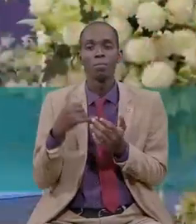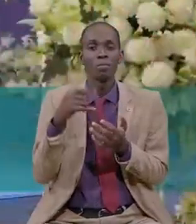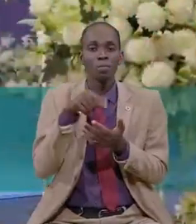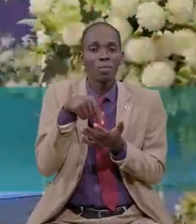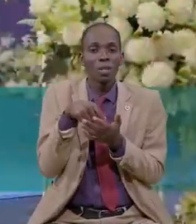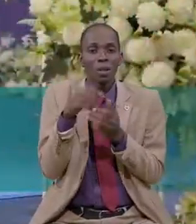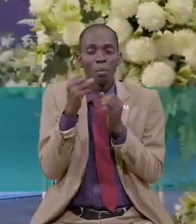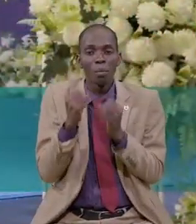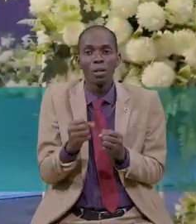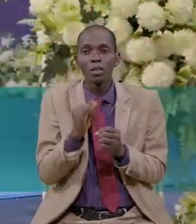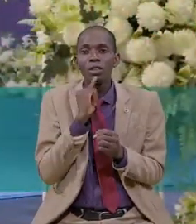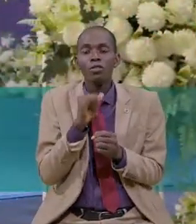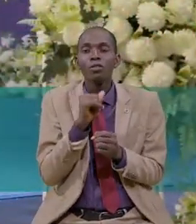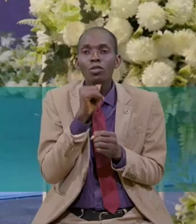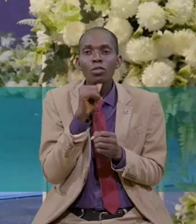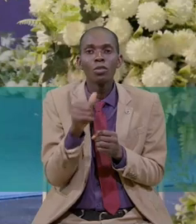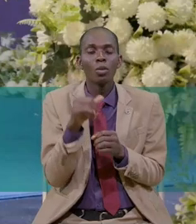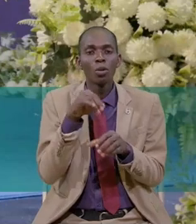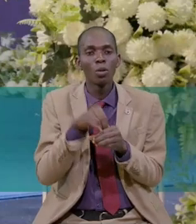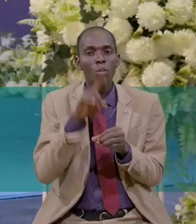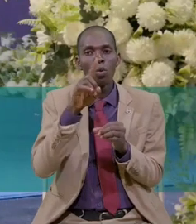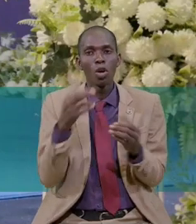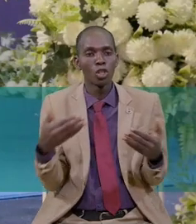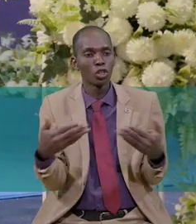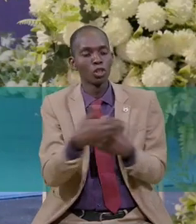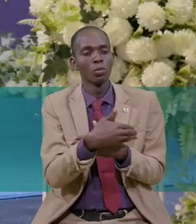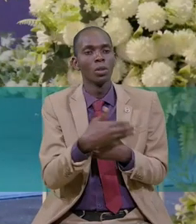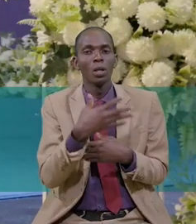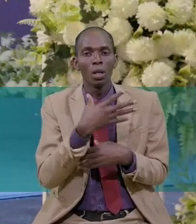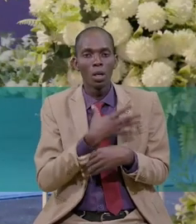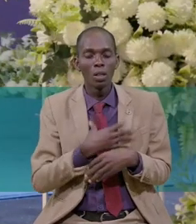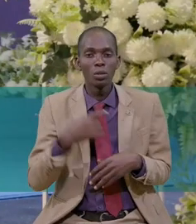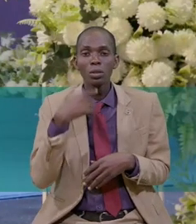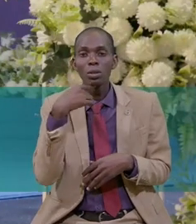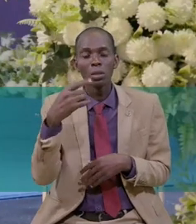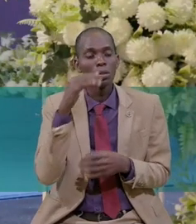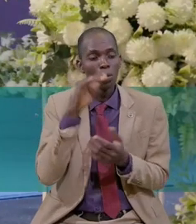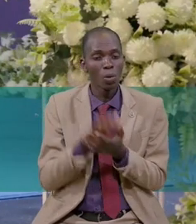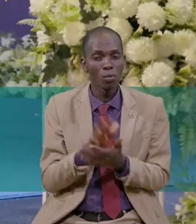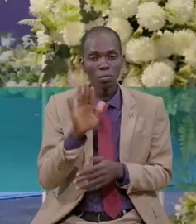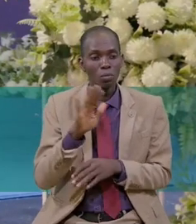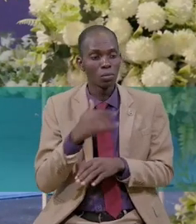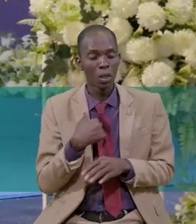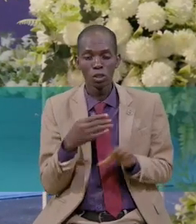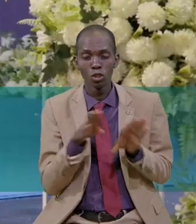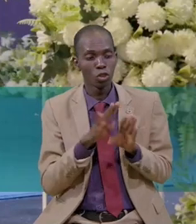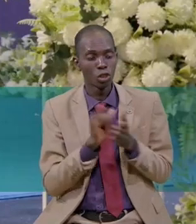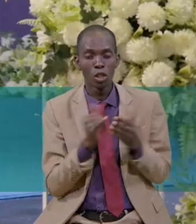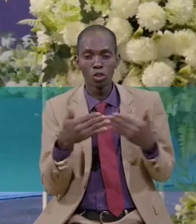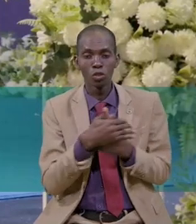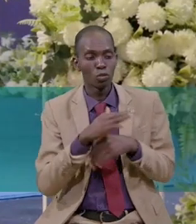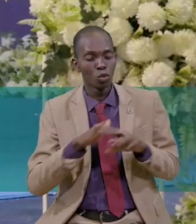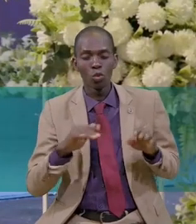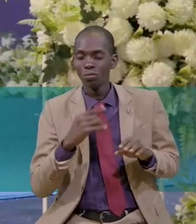Cette puissance n'est pas dans une chambre. Et tu fermes la chambre. Et tu dis à ta femme que personne n'entre dans ta chambre. Tu dis aux enfants